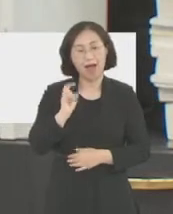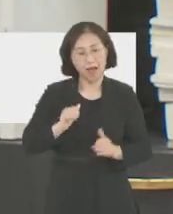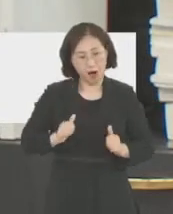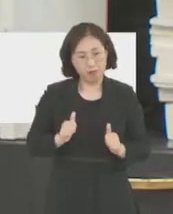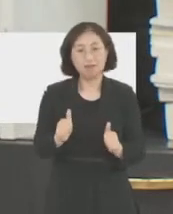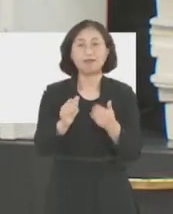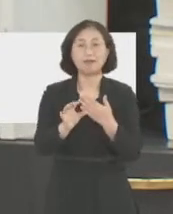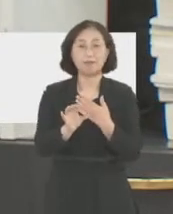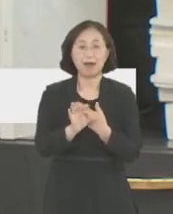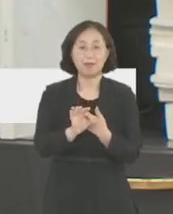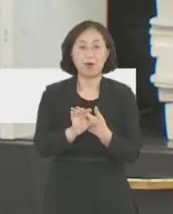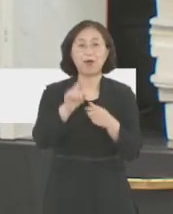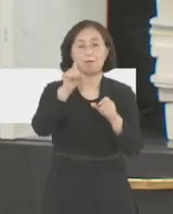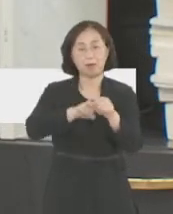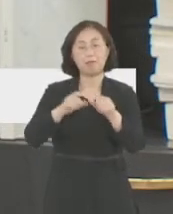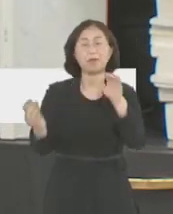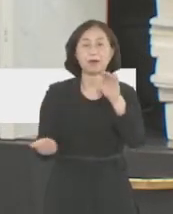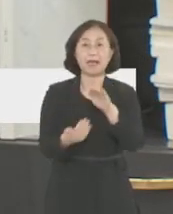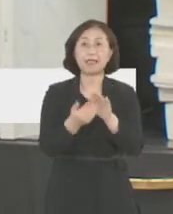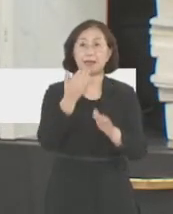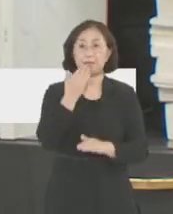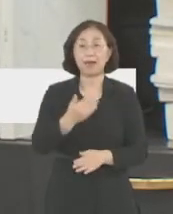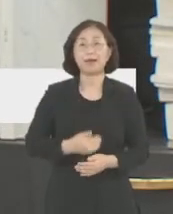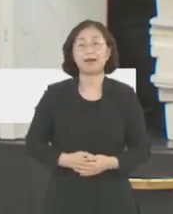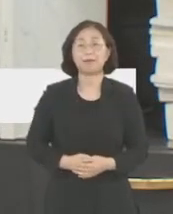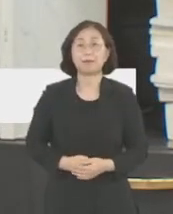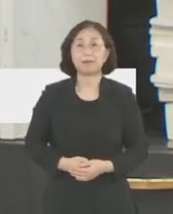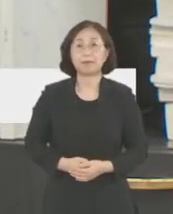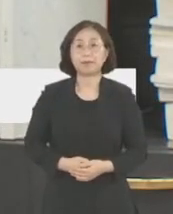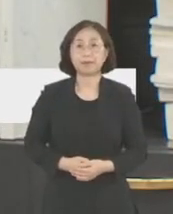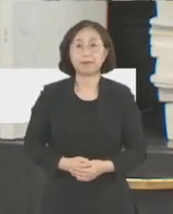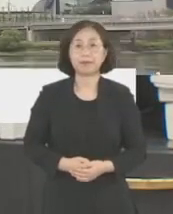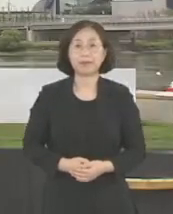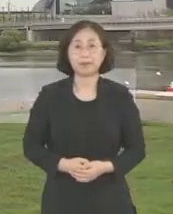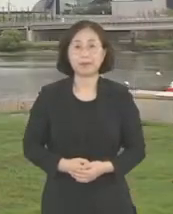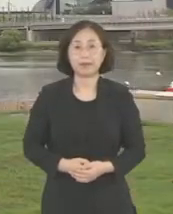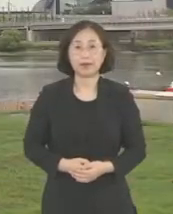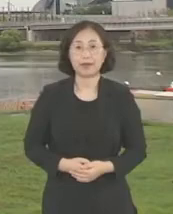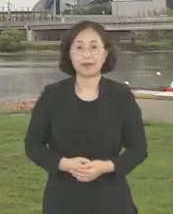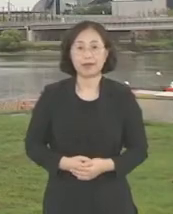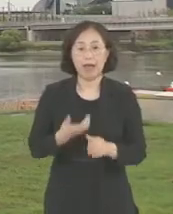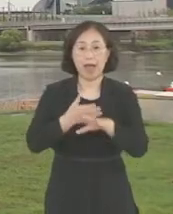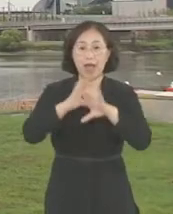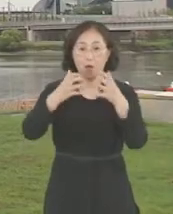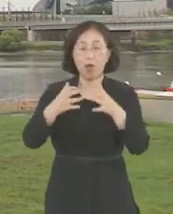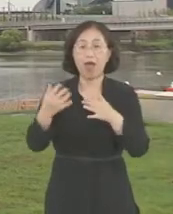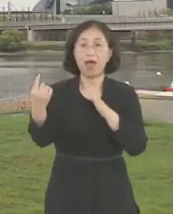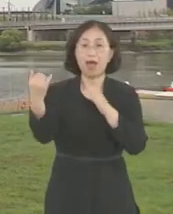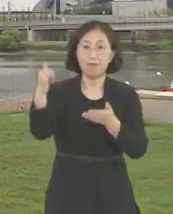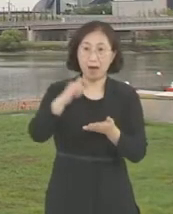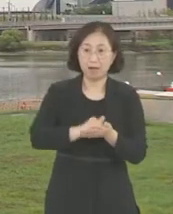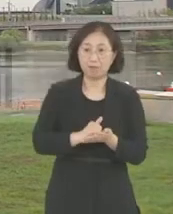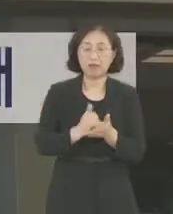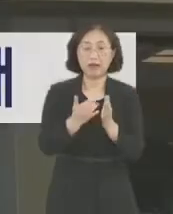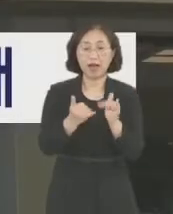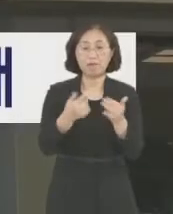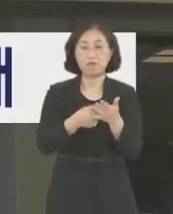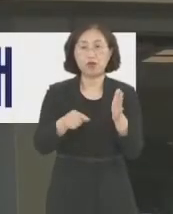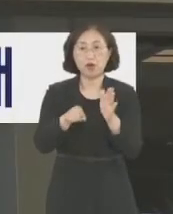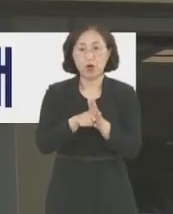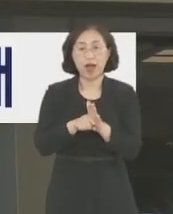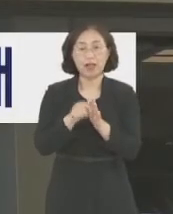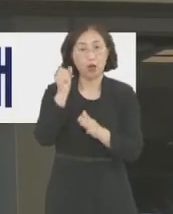열심히 하면 목표를 달성할 수 있지 않을까 이렇게 생각을 하고 있습니다 해외 방문객들을 위한 숙박시설의